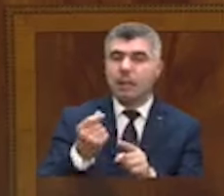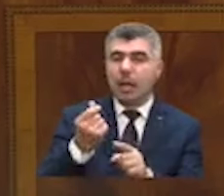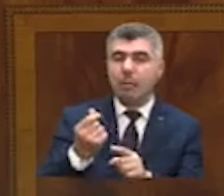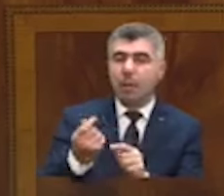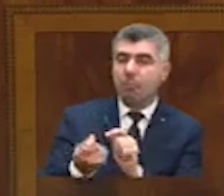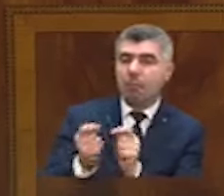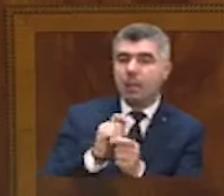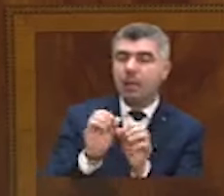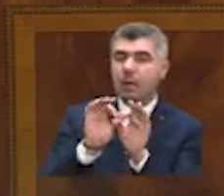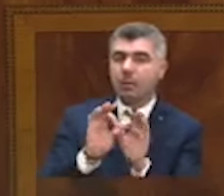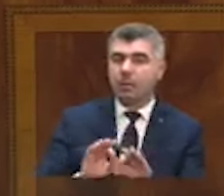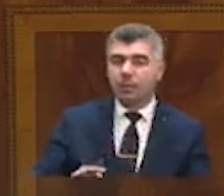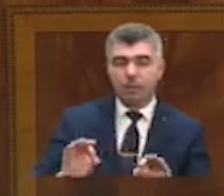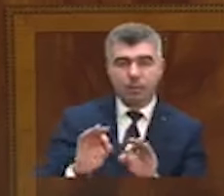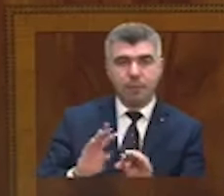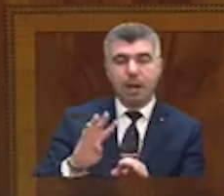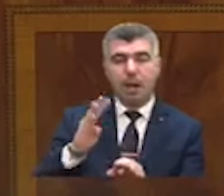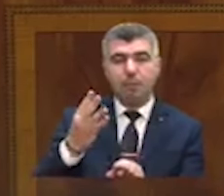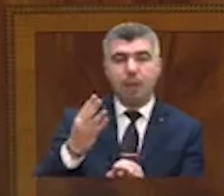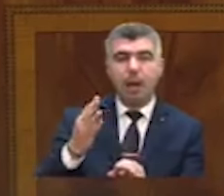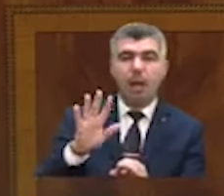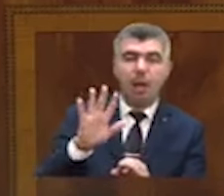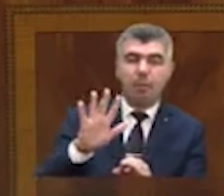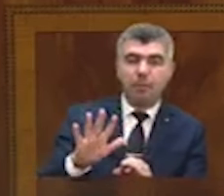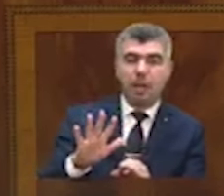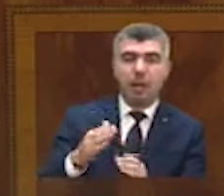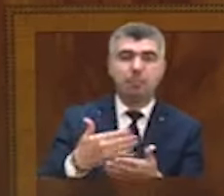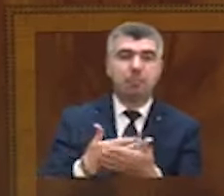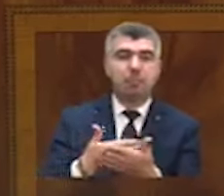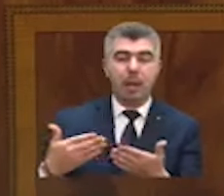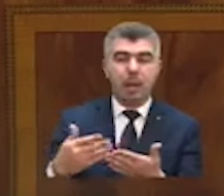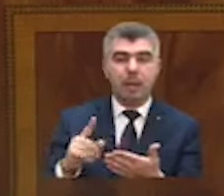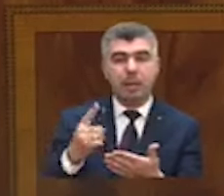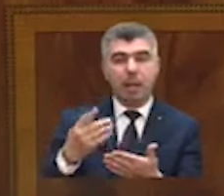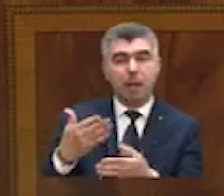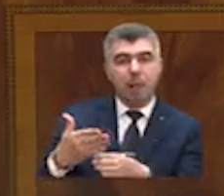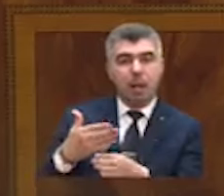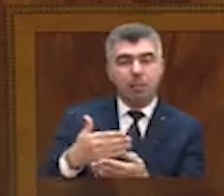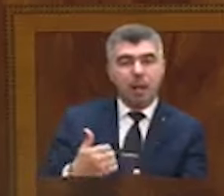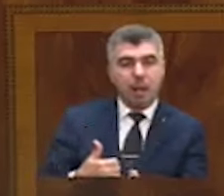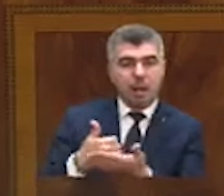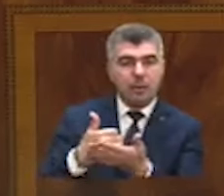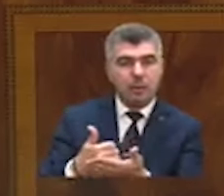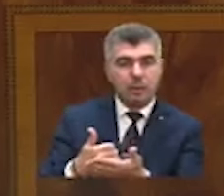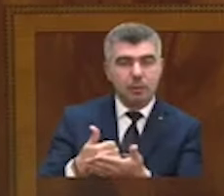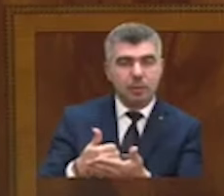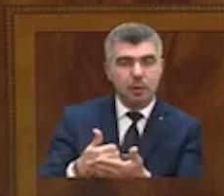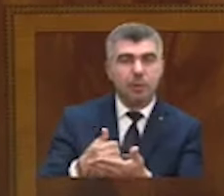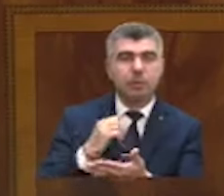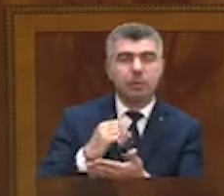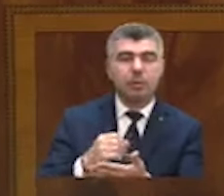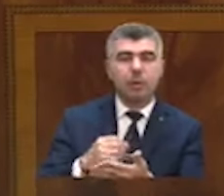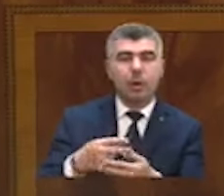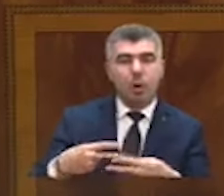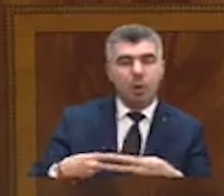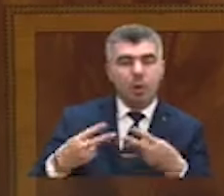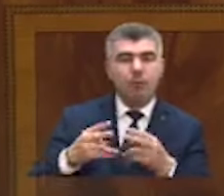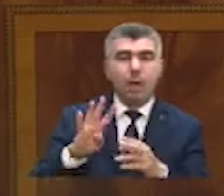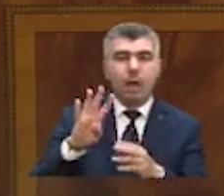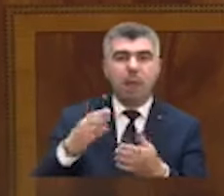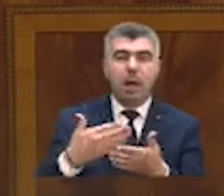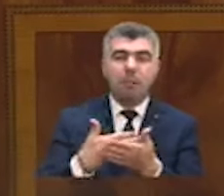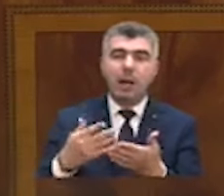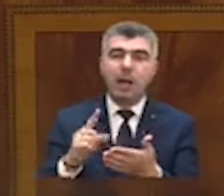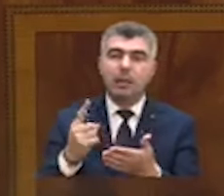ديالو عطيناهم خه المليار من قبل دابا انتما غ دوزت ذاك النهار 4 المليار ديال